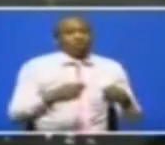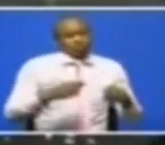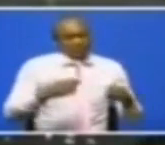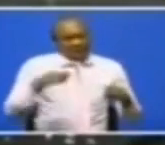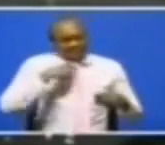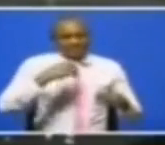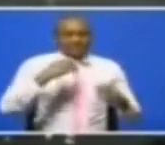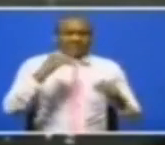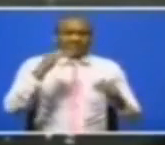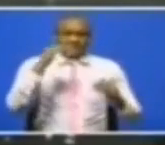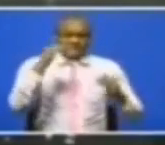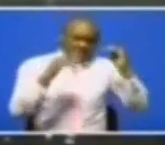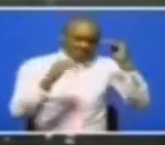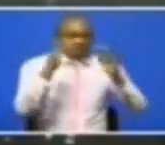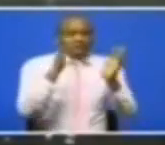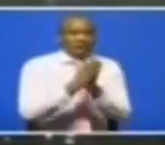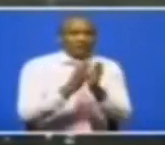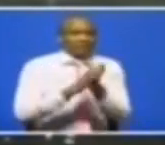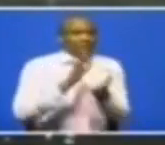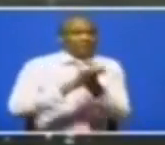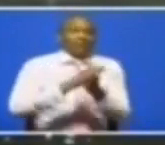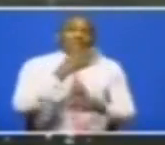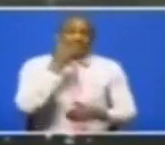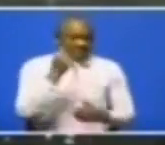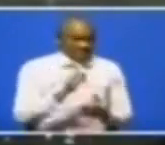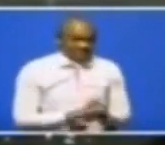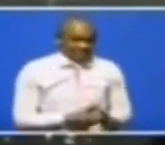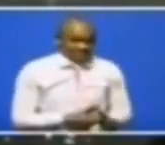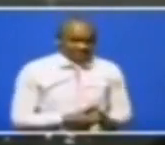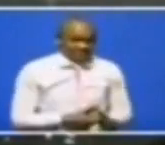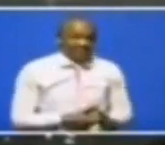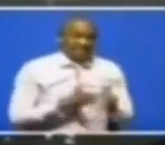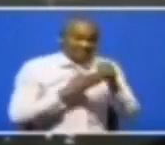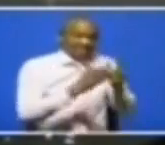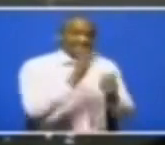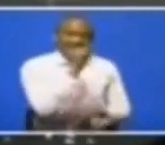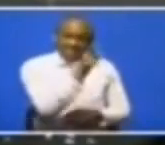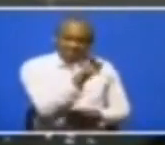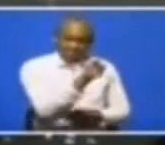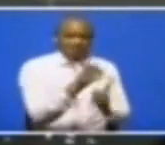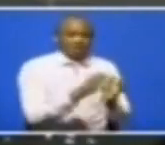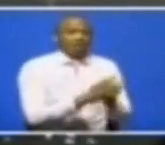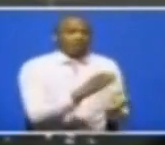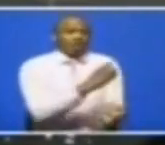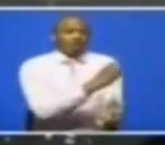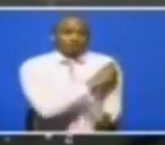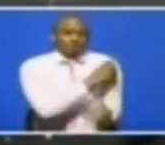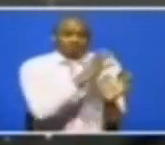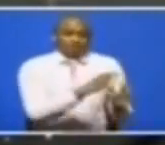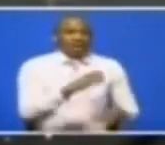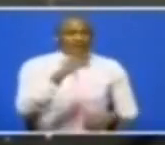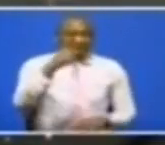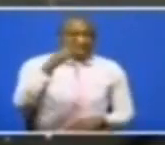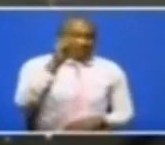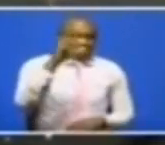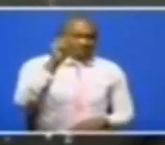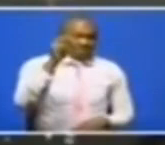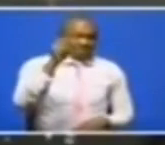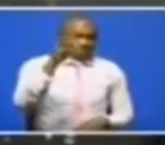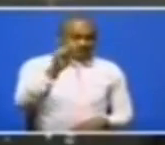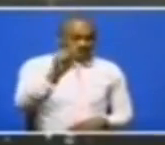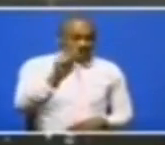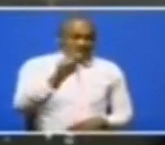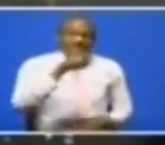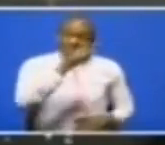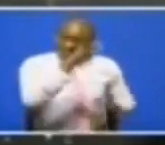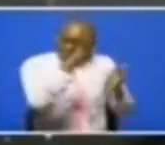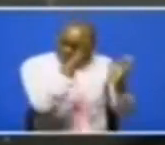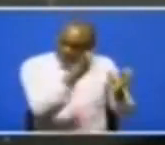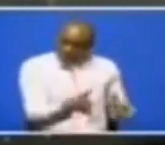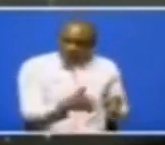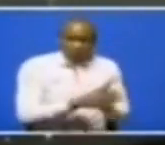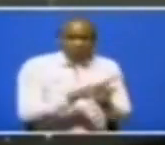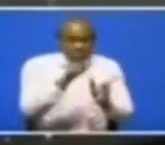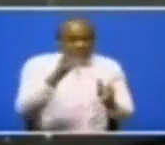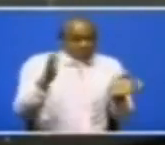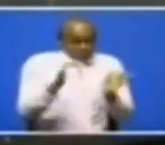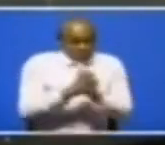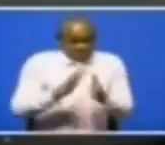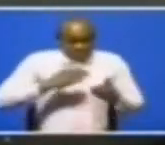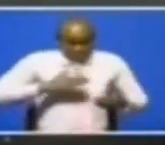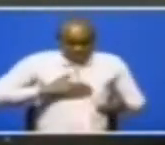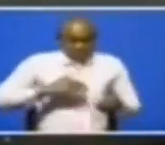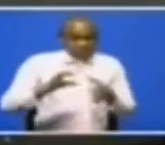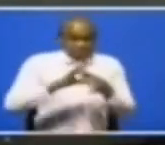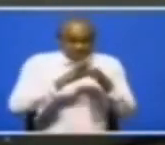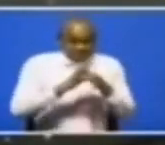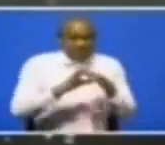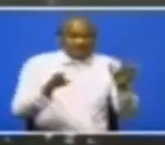katika kiwango ambacho Kenya inafaa kuwa. Kiongozi huyo akiwa ni Dr. Japheth Kavinga Kaluyu. Manake ili yeye kuungana na